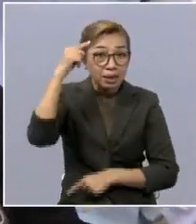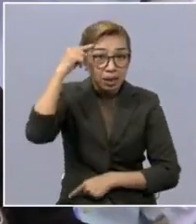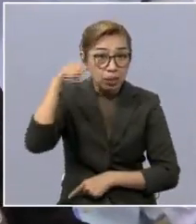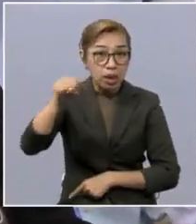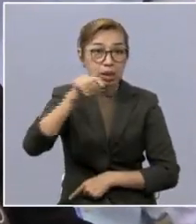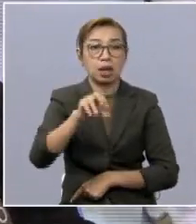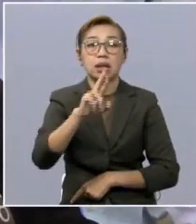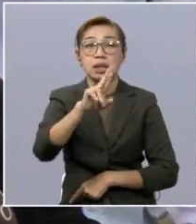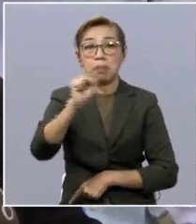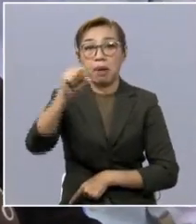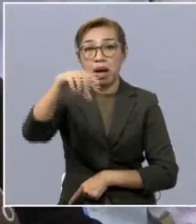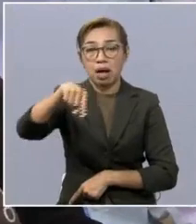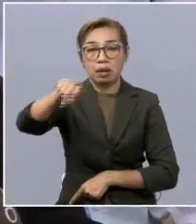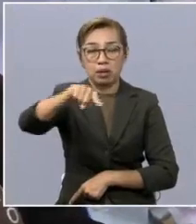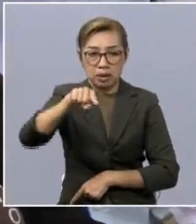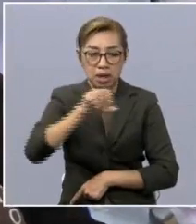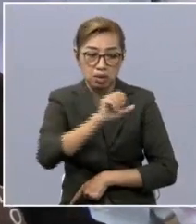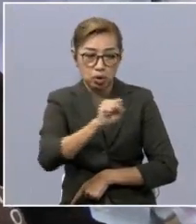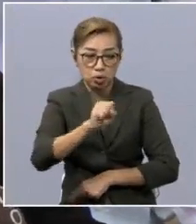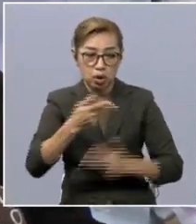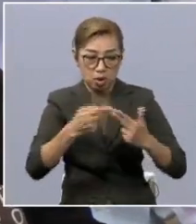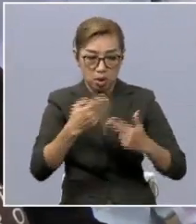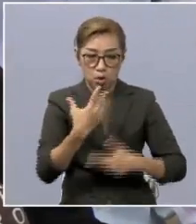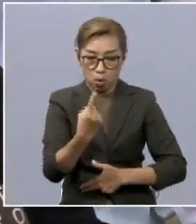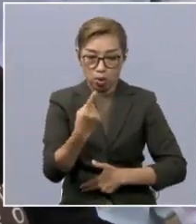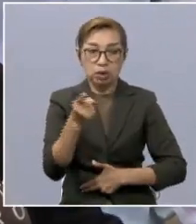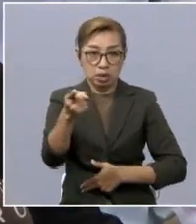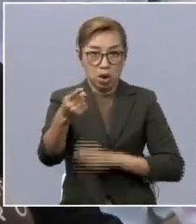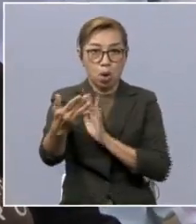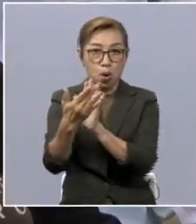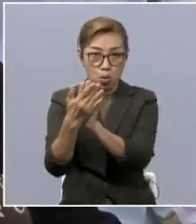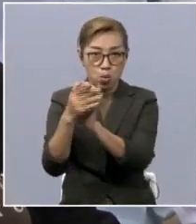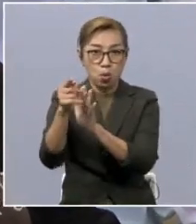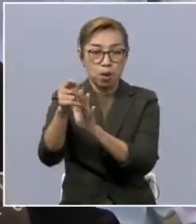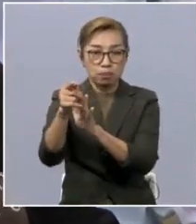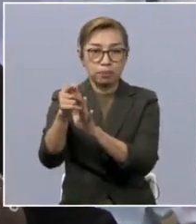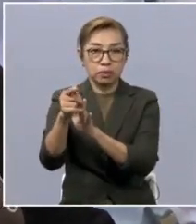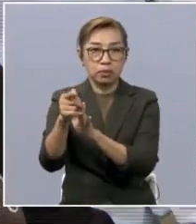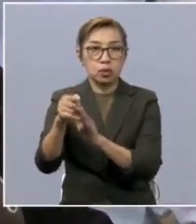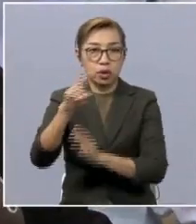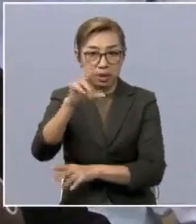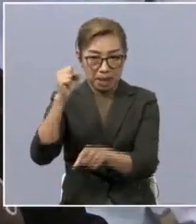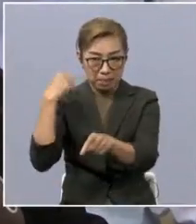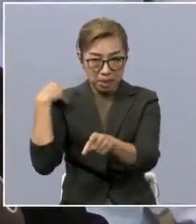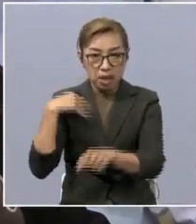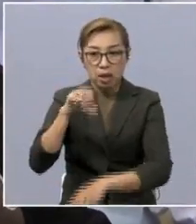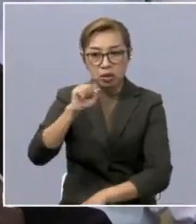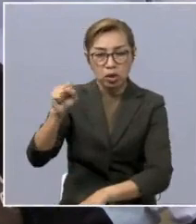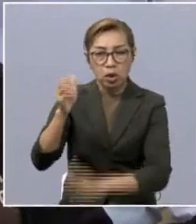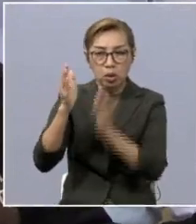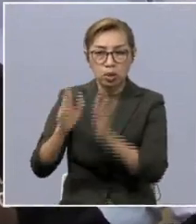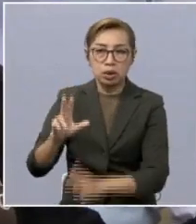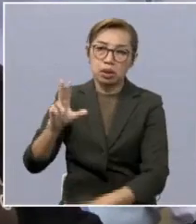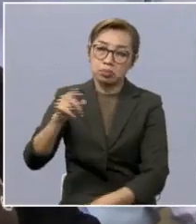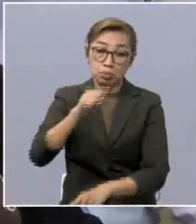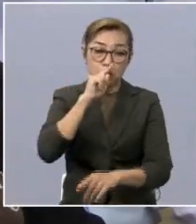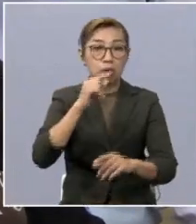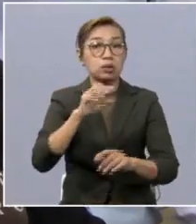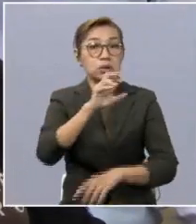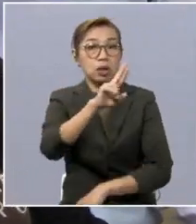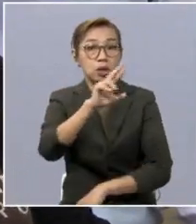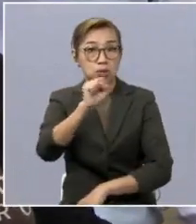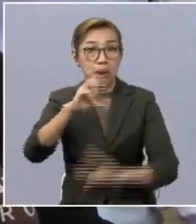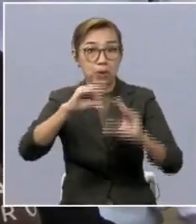แล้ว1คนแล้วก็ยังมีส.ส.ปัจจุบันไม่ต่ำกว่า30ถึง40คนเตรียมย้ายมาสังกัดพรรคหลังปิดสมัยประชุมสภ